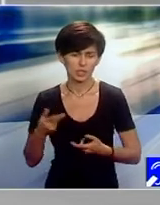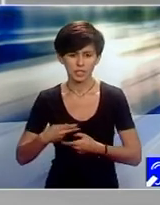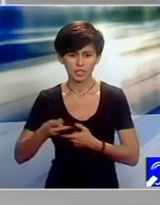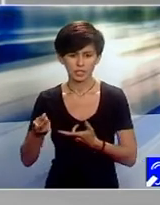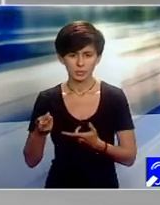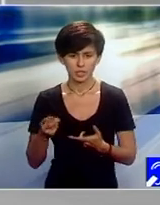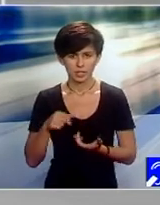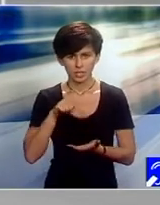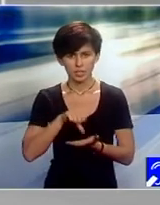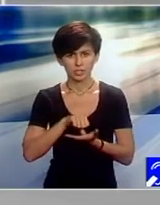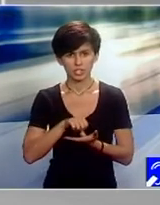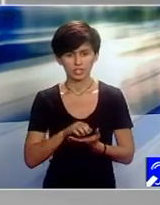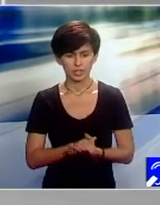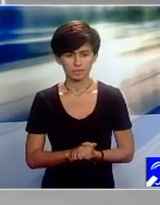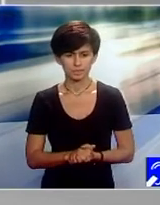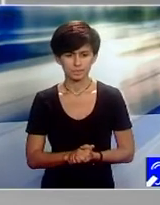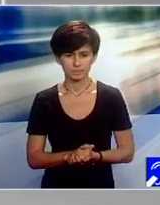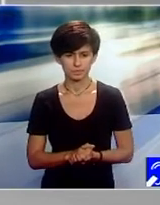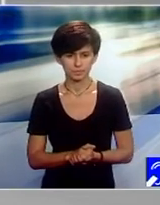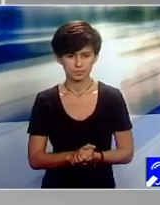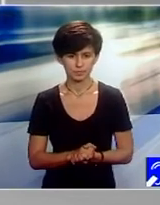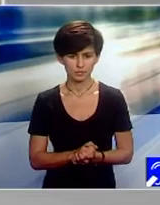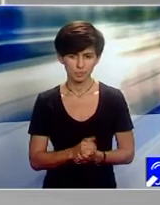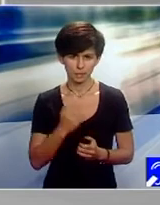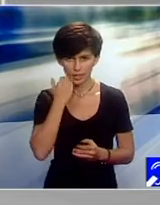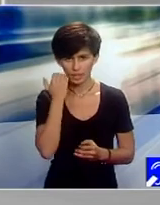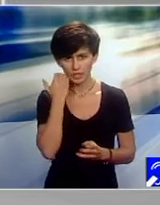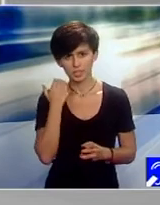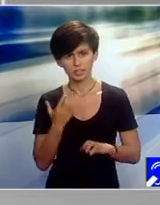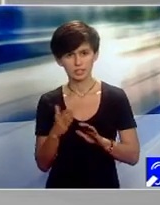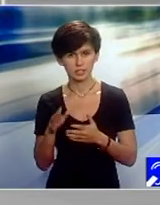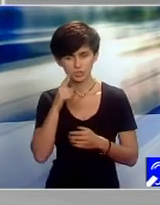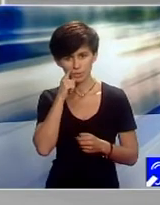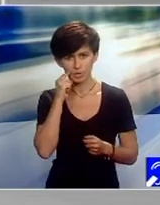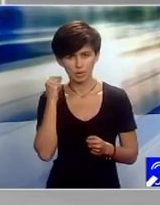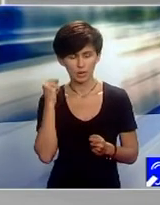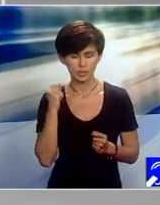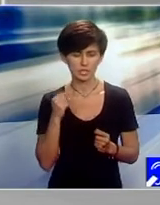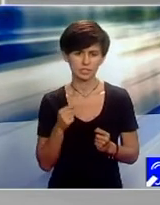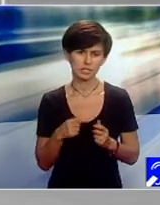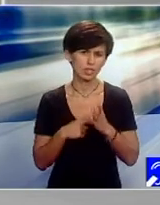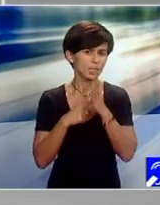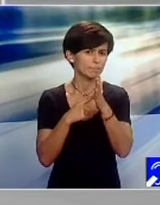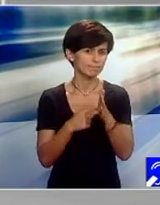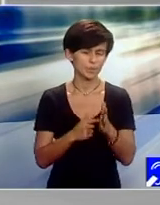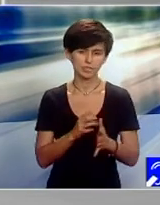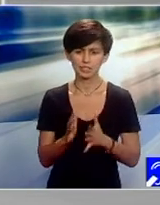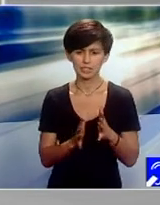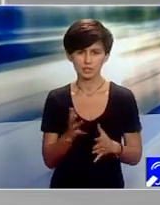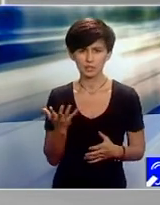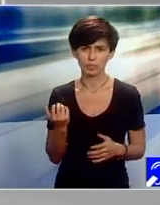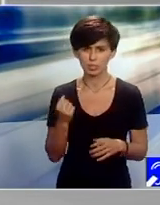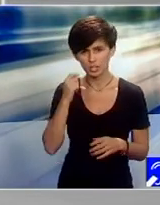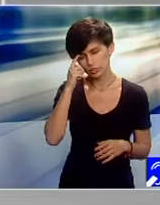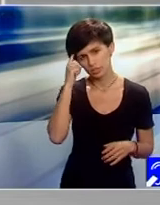astfel de persoană. Da. Când încep oamenii să dea semne sau la ce să se gândească în momentul în care